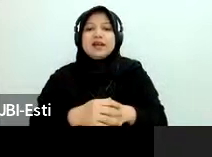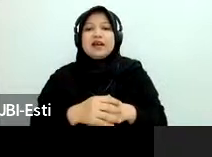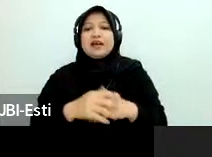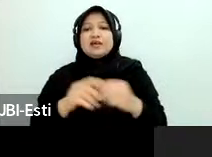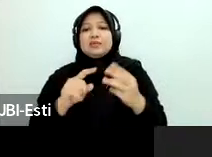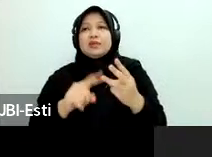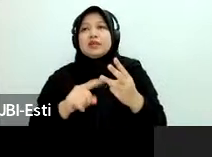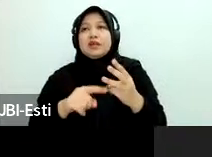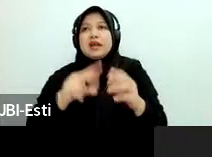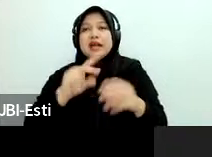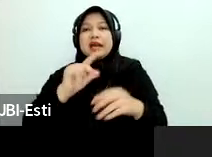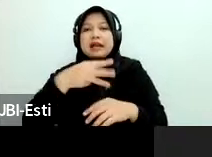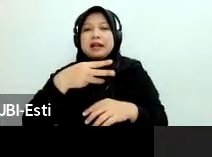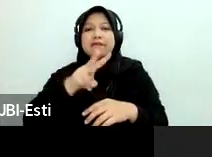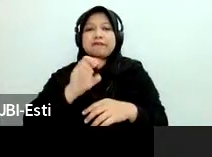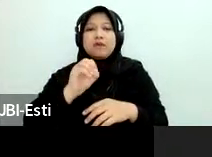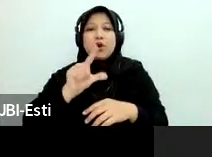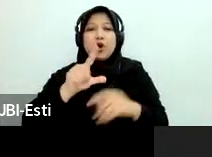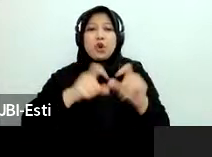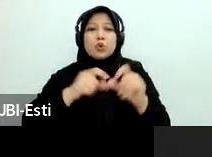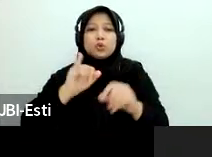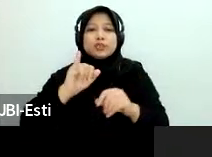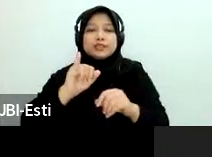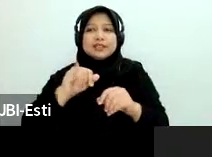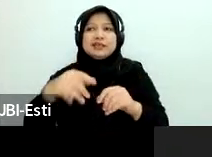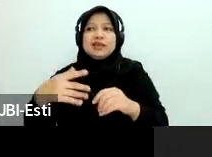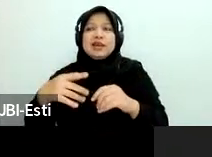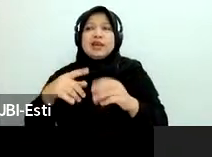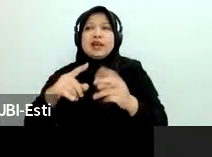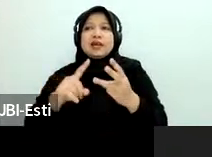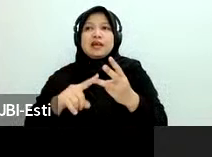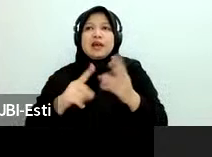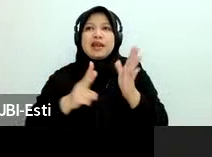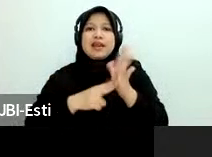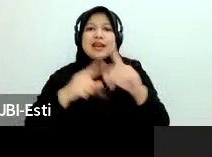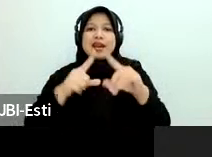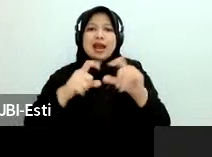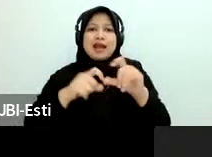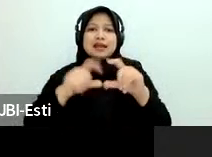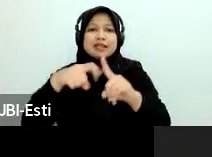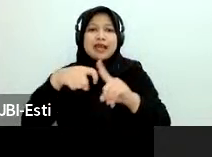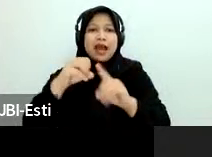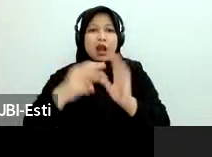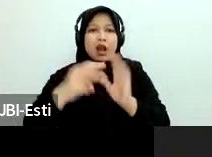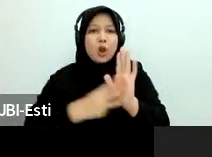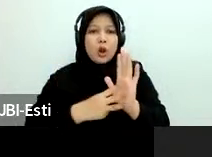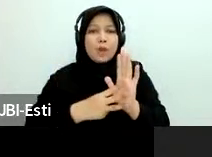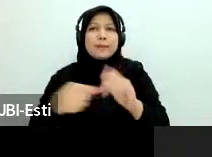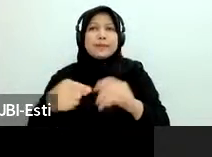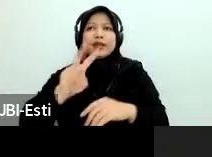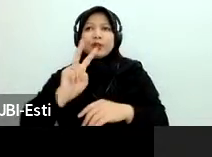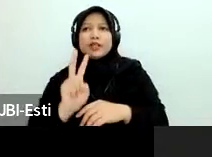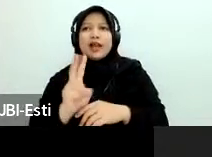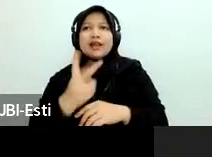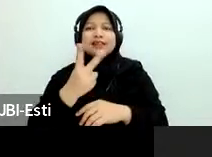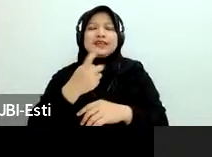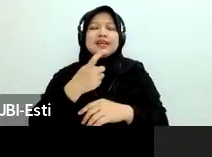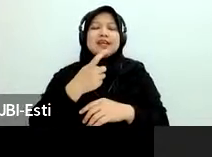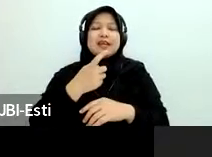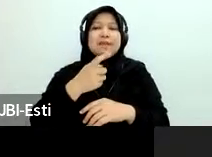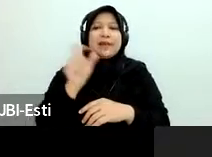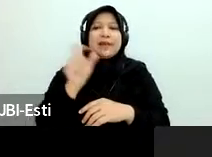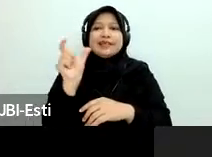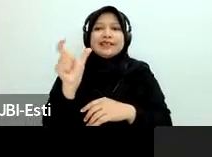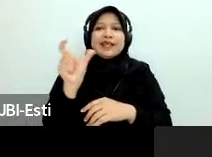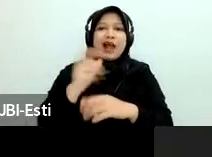nasakom dan lain sebagainya dan itu diganti dengan kata pembangunan anti pembangunan stabilitas nasional